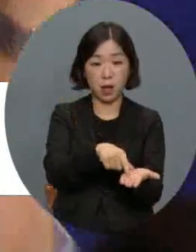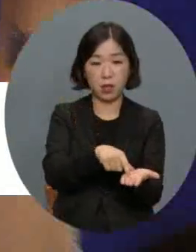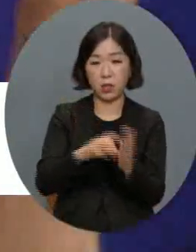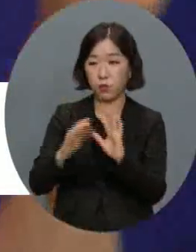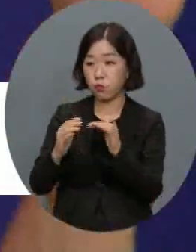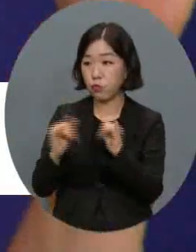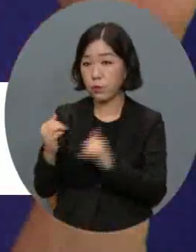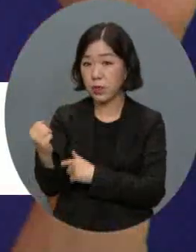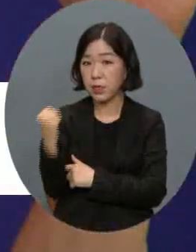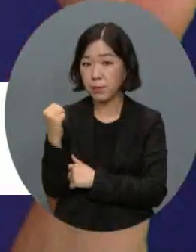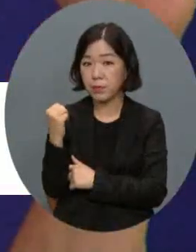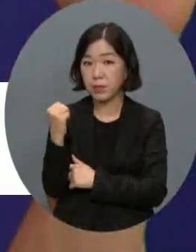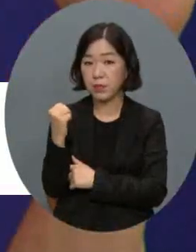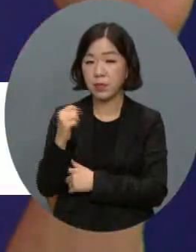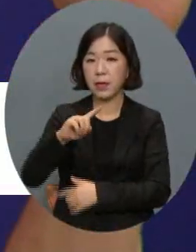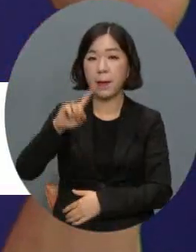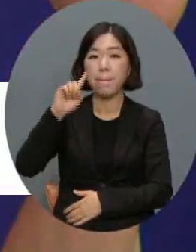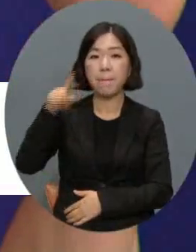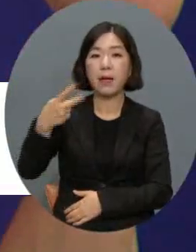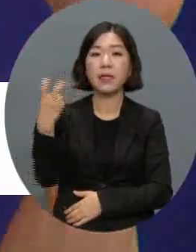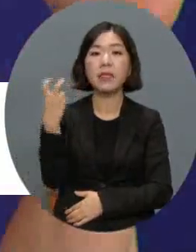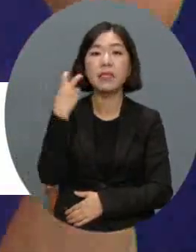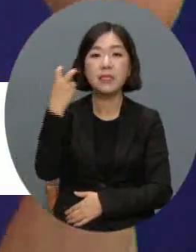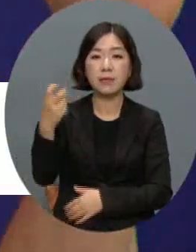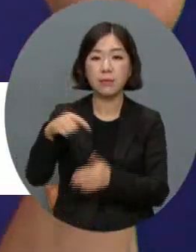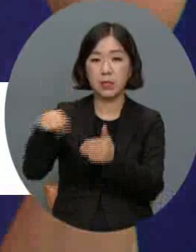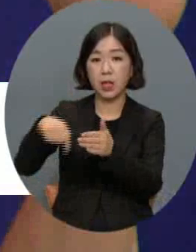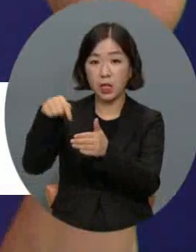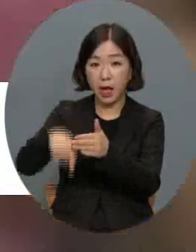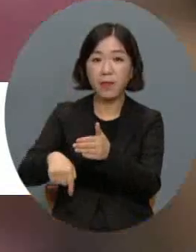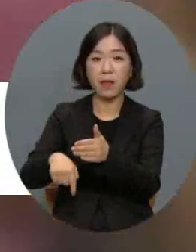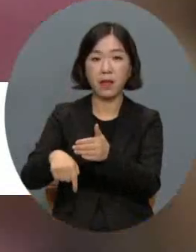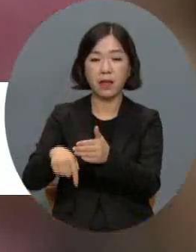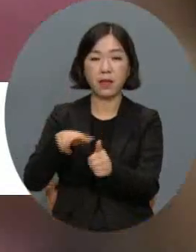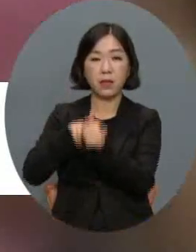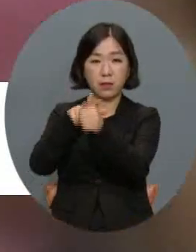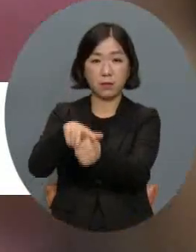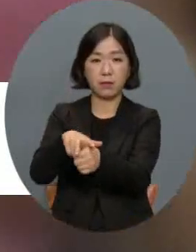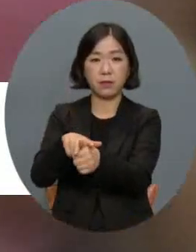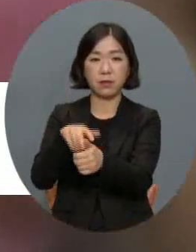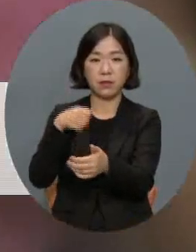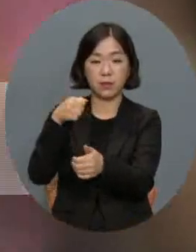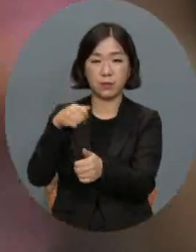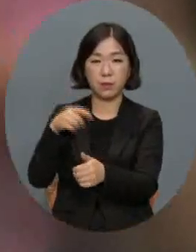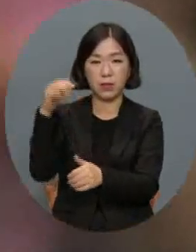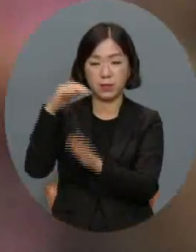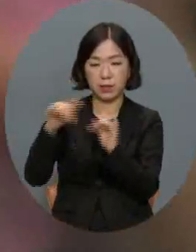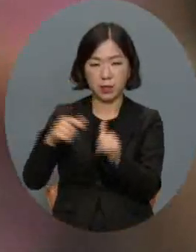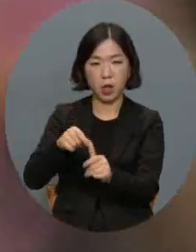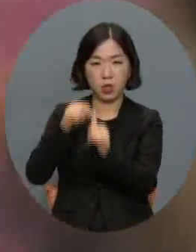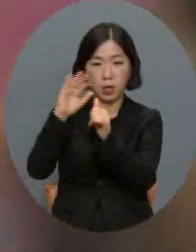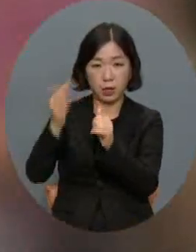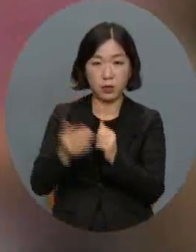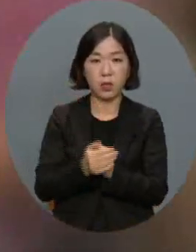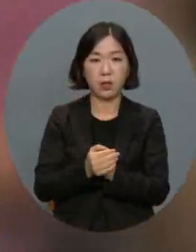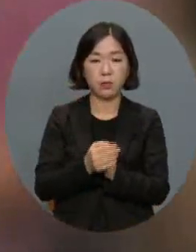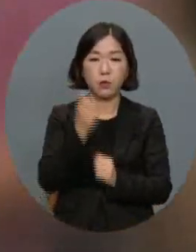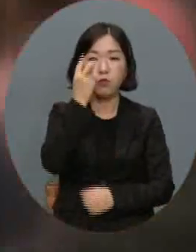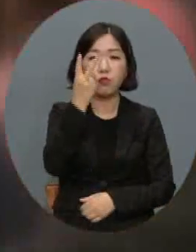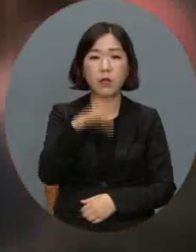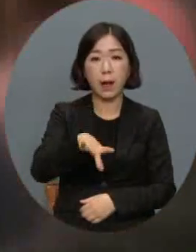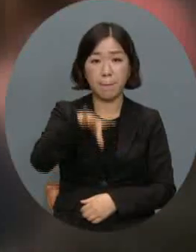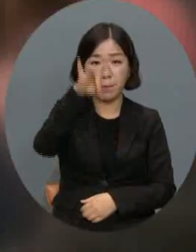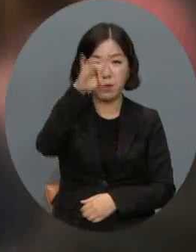국민의힘은 60일 뒤인 120일 전에 대권 후보를 정합니다. 당은 당규대로 하면 대권 후보가 두 달이나